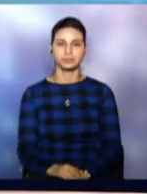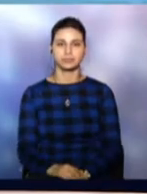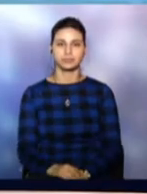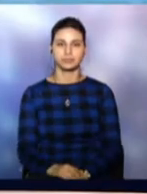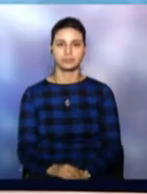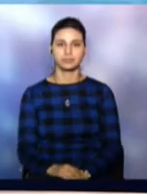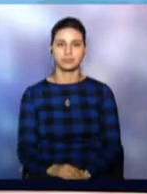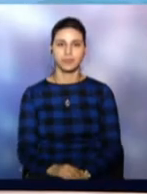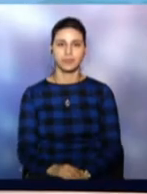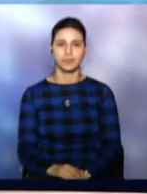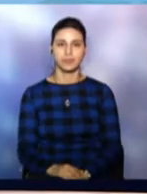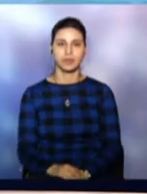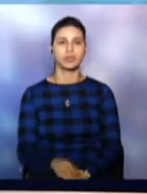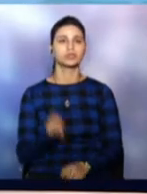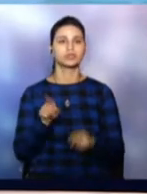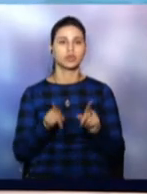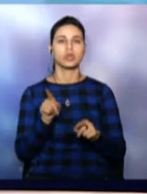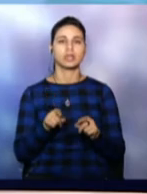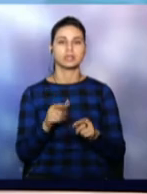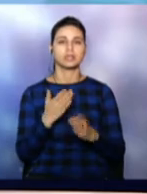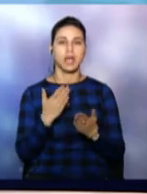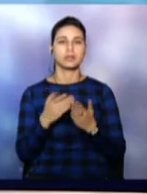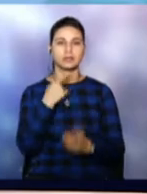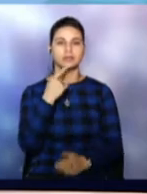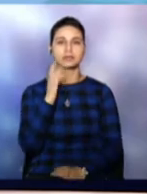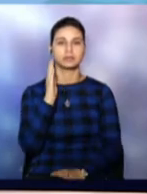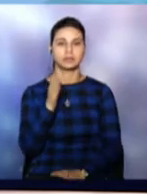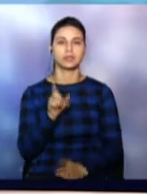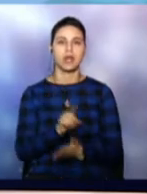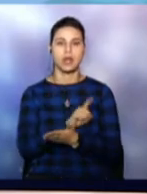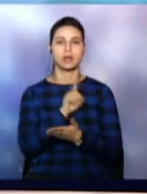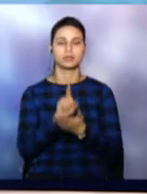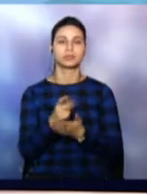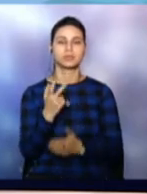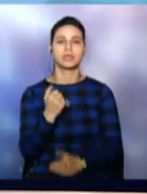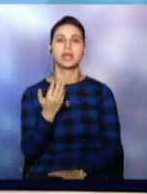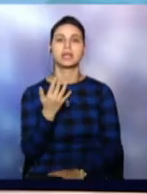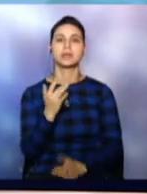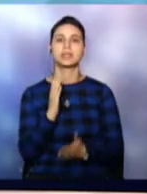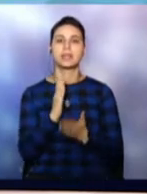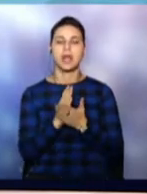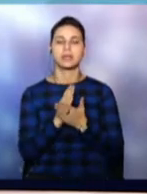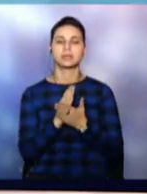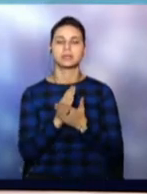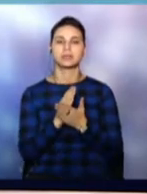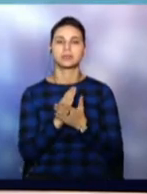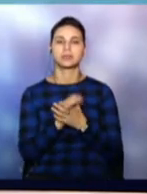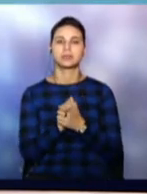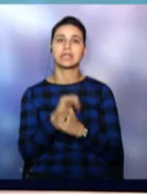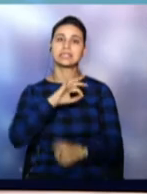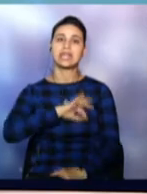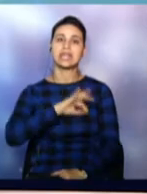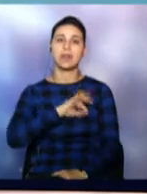გარკვეული რაოდენობის მერე და ჩვენ ამაზე ალბათ მაინც ვისაუბროთ თუ რამდენი არის